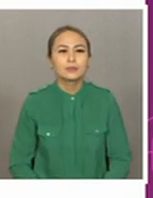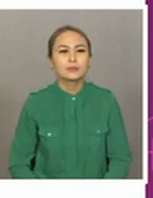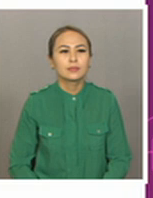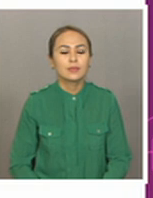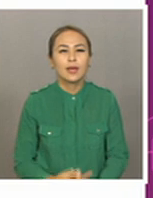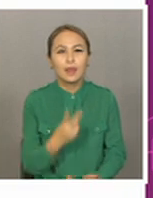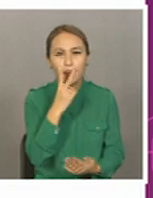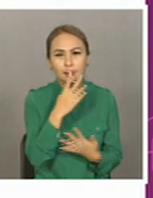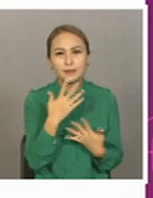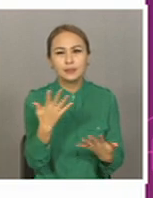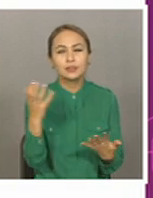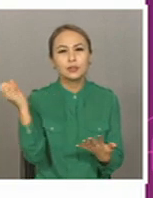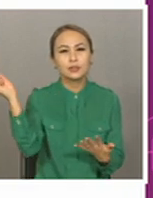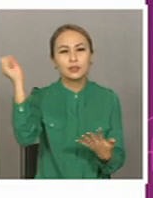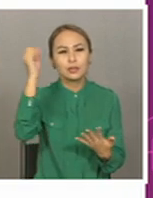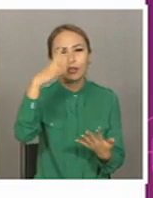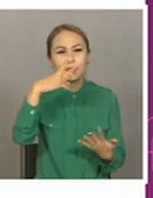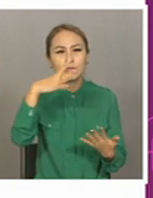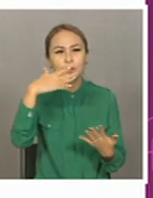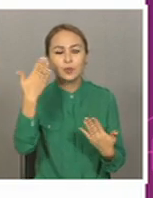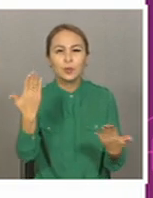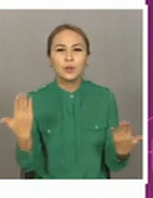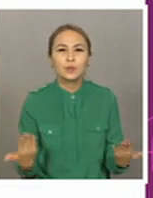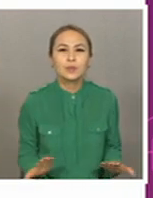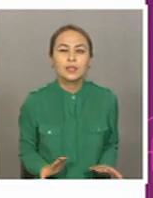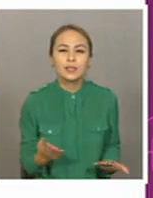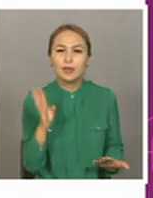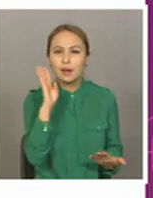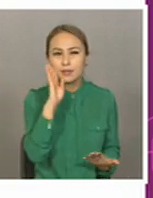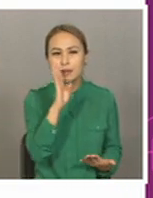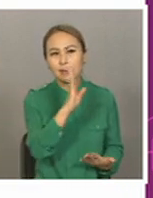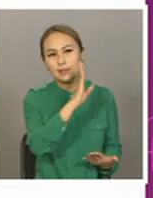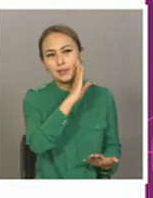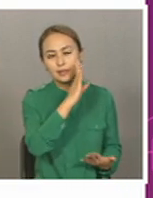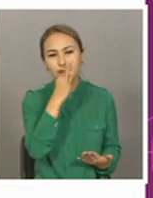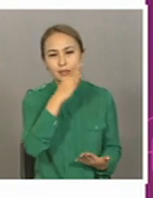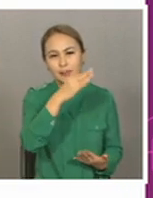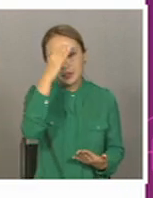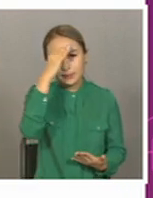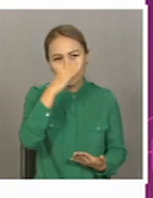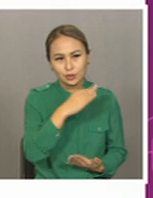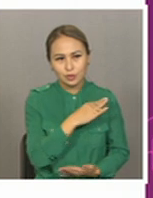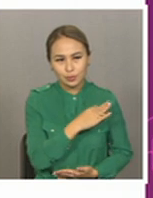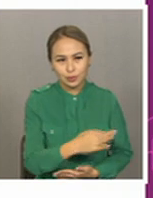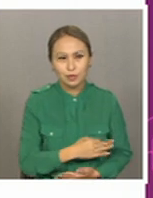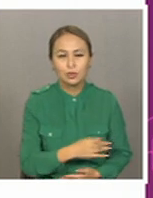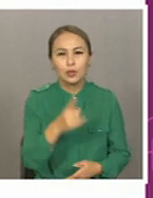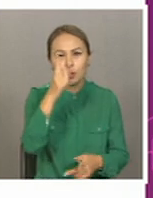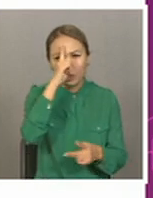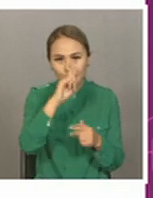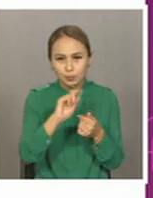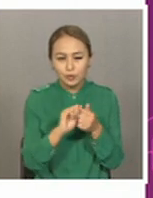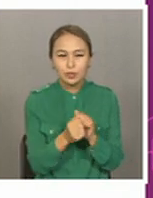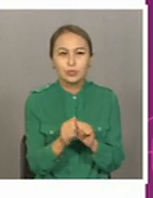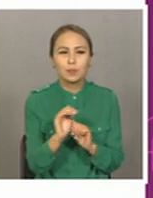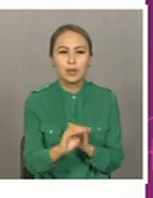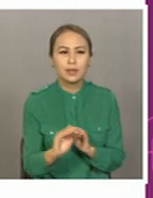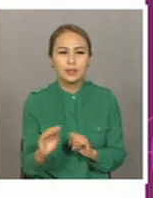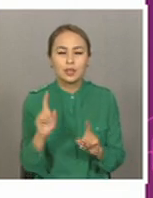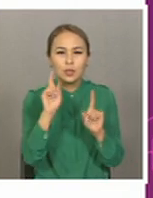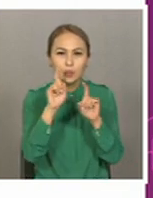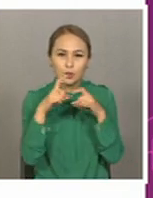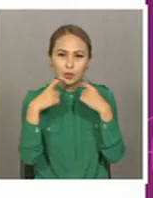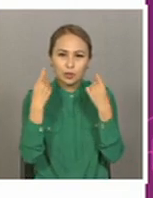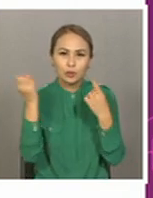Әне күнді қарашы, ол өмірдің анасы. Дедәкесі ұлына ұғып тұрды баласы. Күлімдеумен